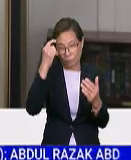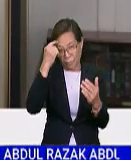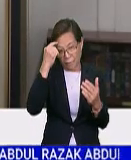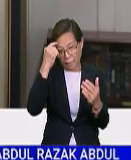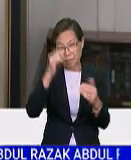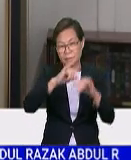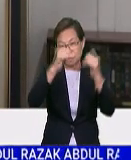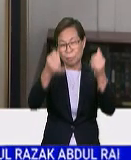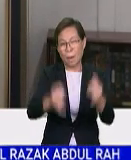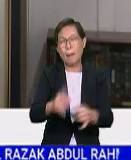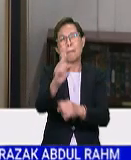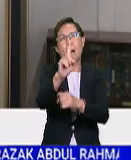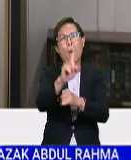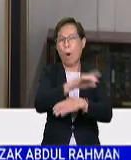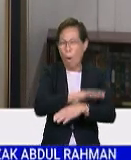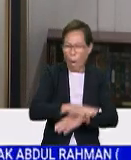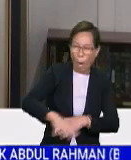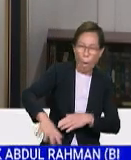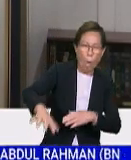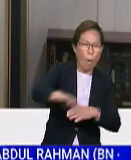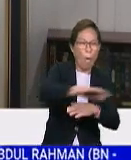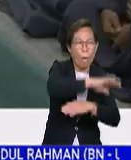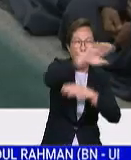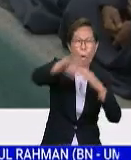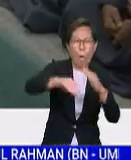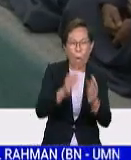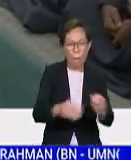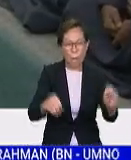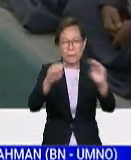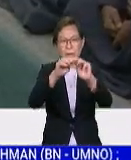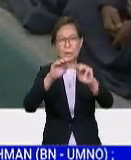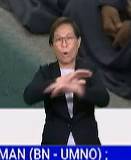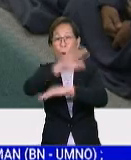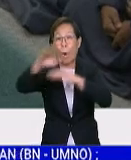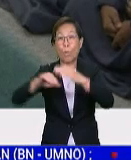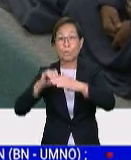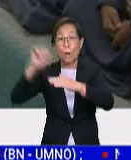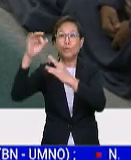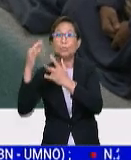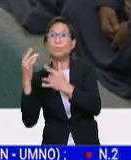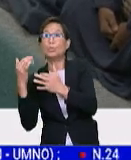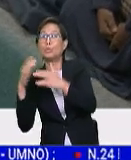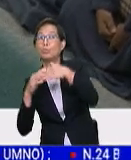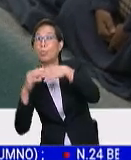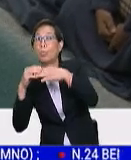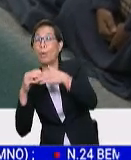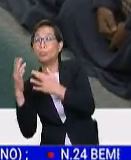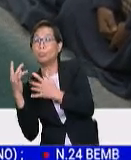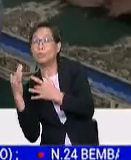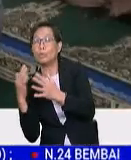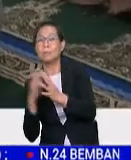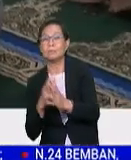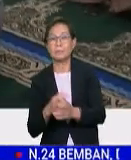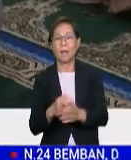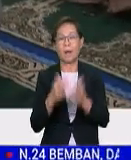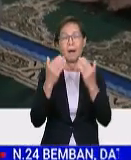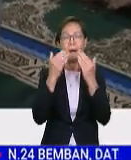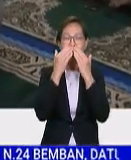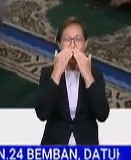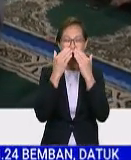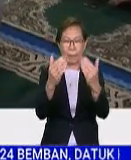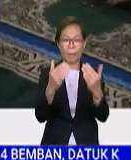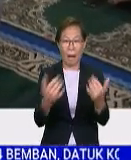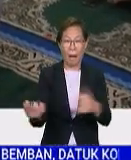di mana-mana masjid di seluruh Sabah ini sedang menunggu-nunggu kelonggaran yang dibuat dan alhamdulillah pada hari